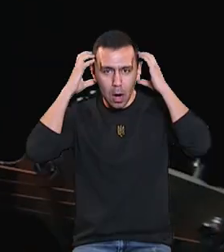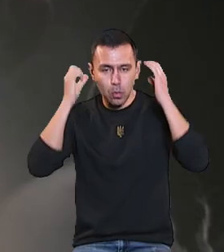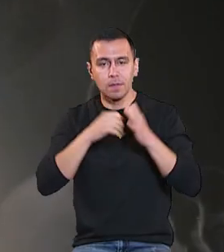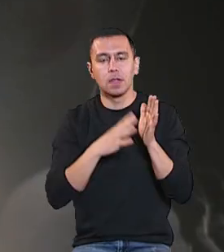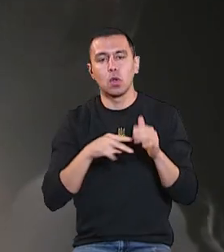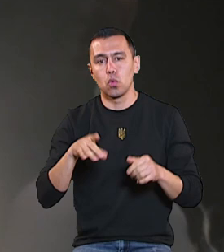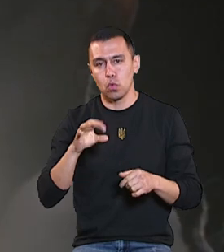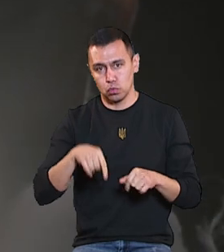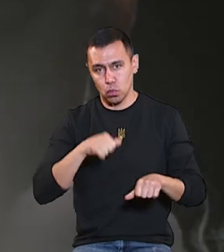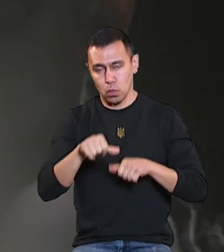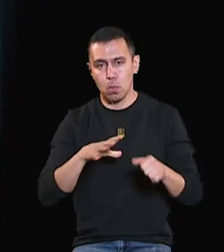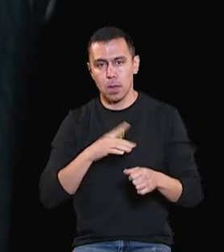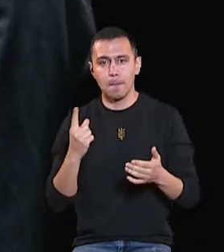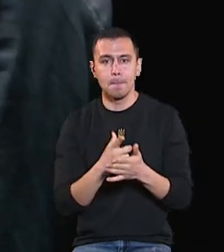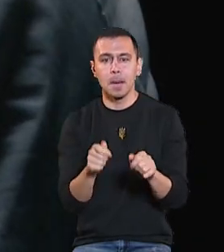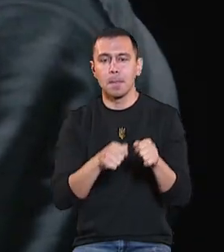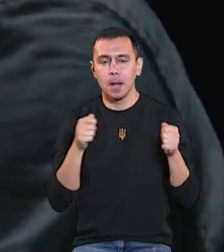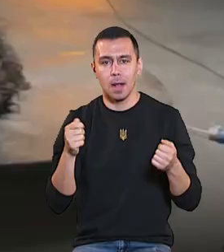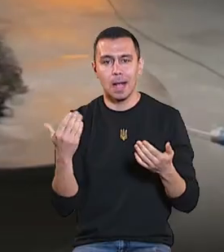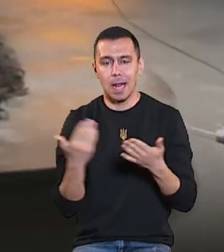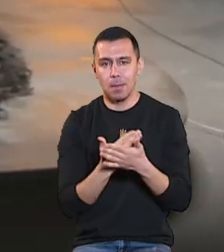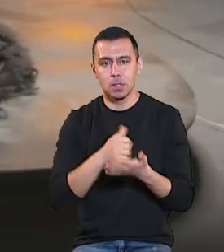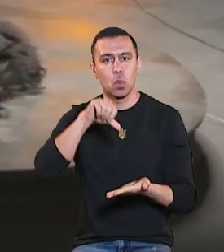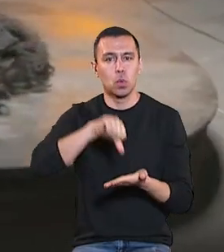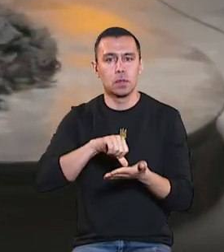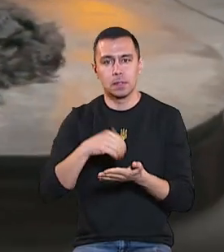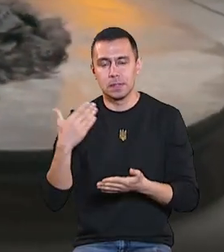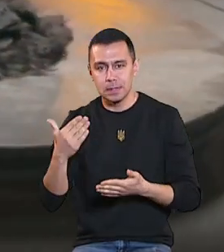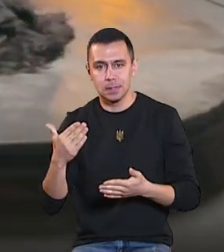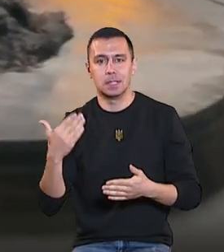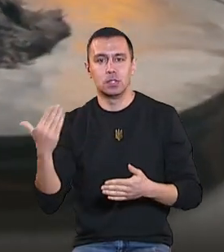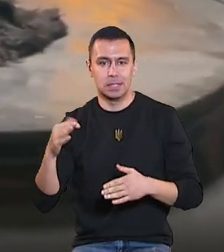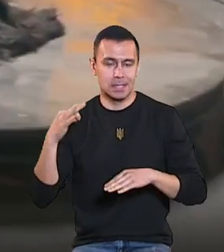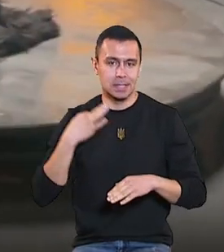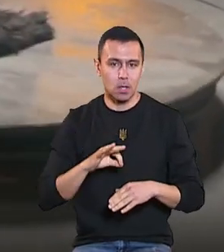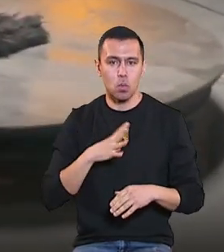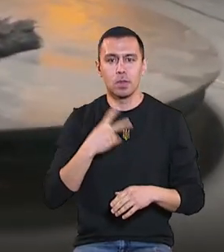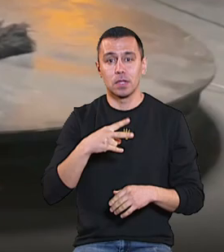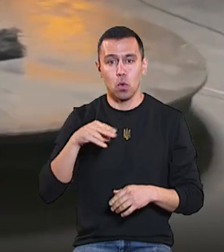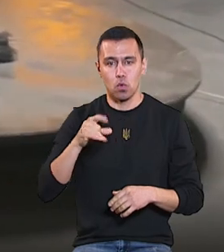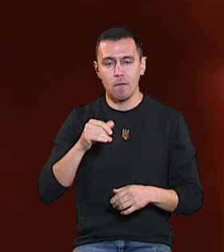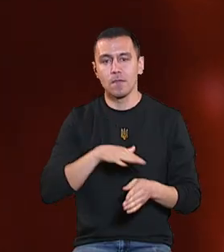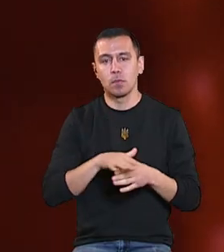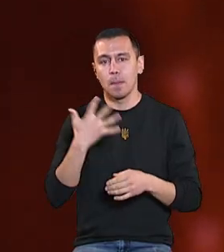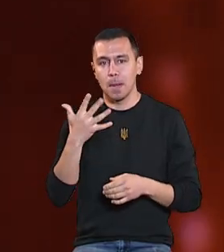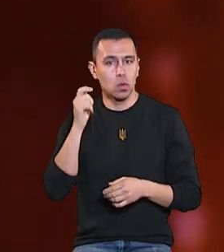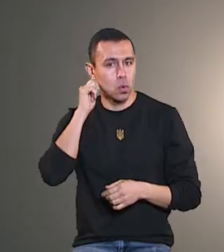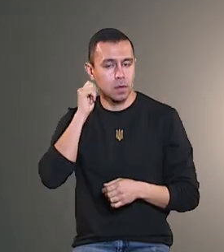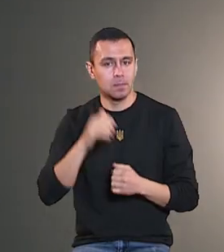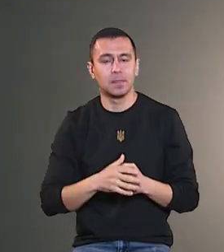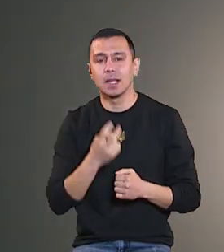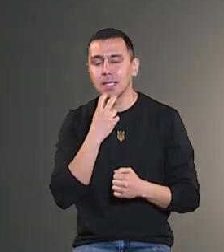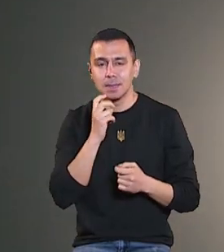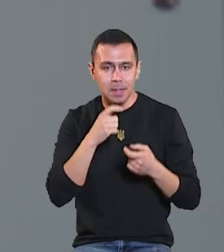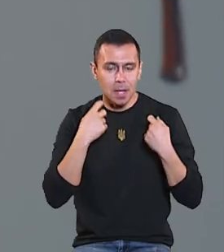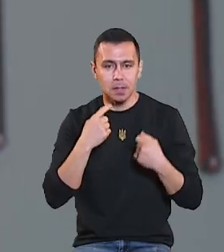лютого цього року відбулася прем'єра кліпу пісні за участі Тамари з сином, якому 20 лютого виповнюється 5. Сміялася,